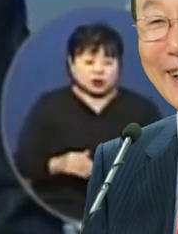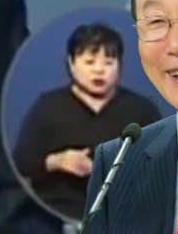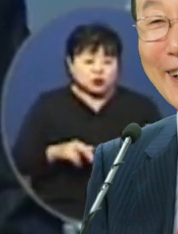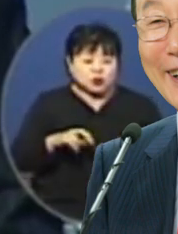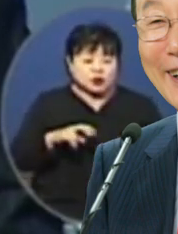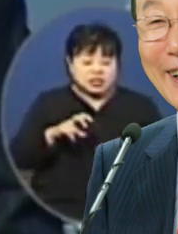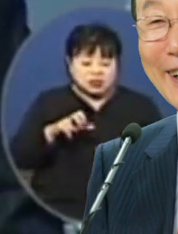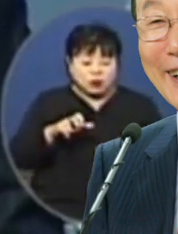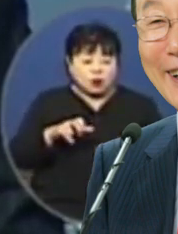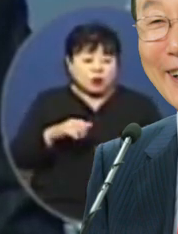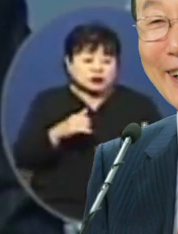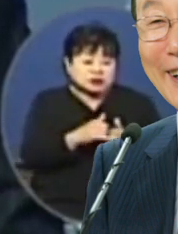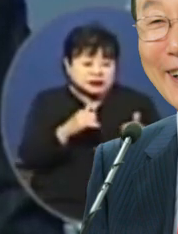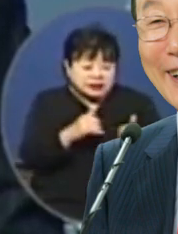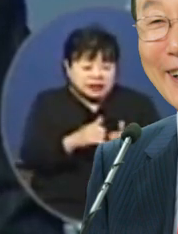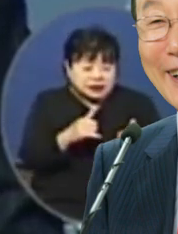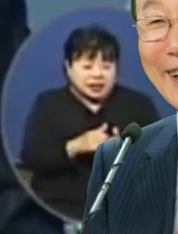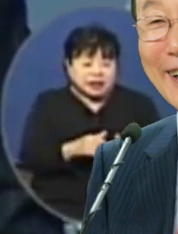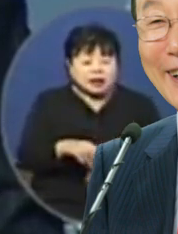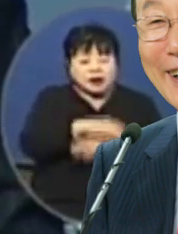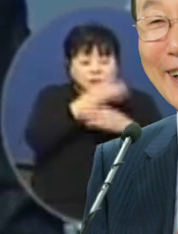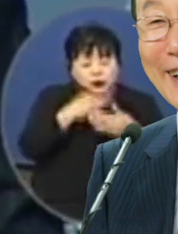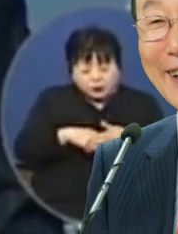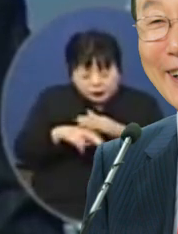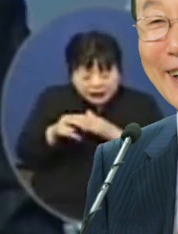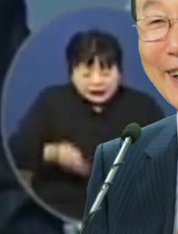때 남부 여대하고 모두 다